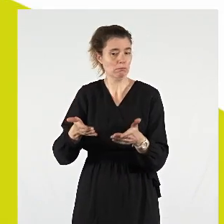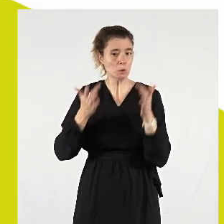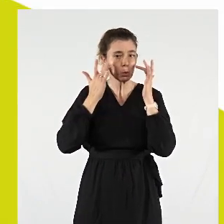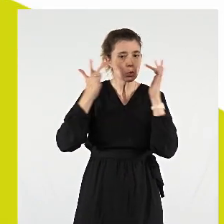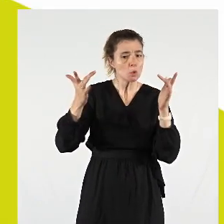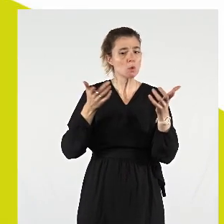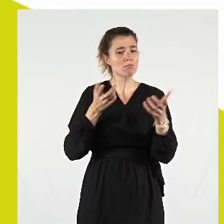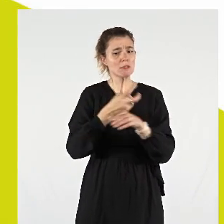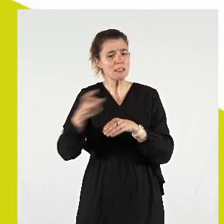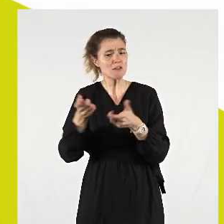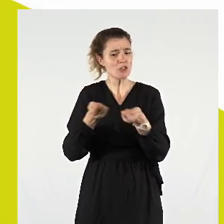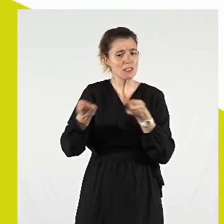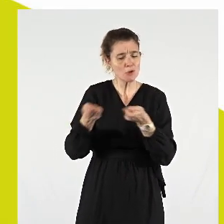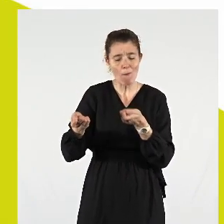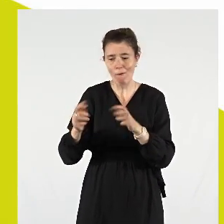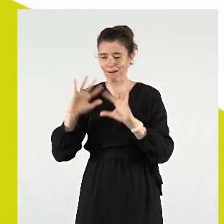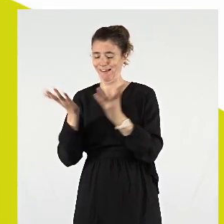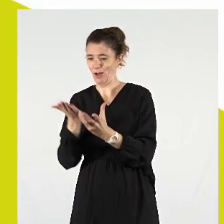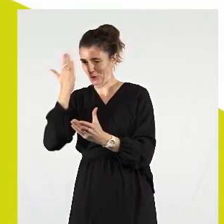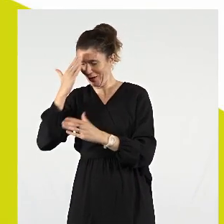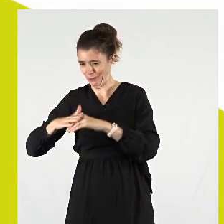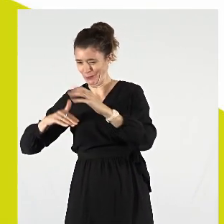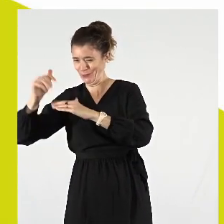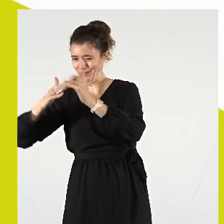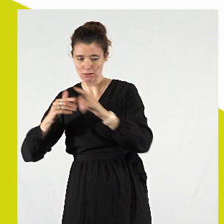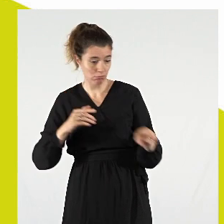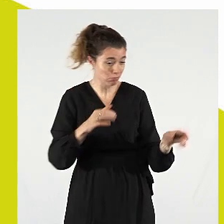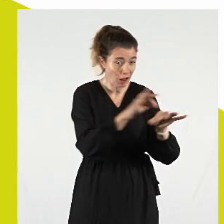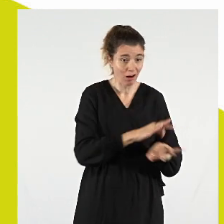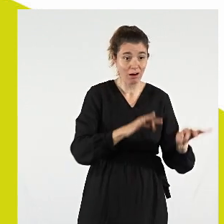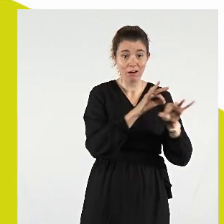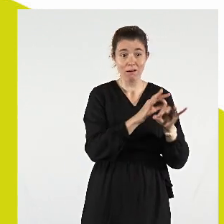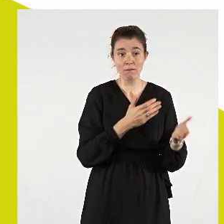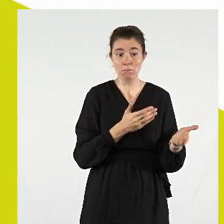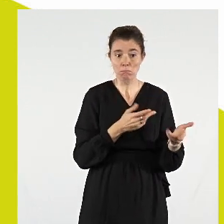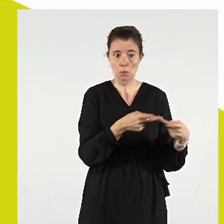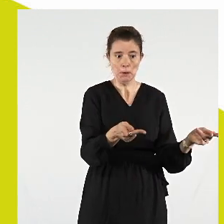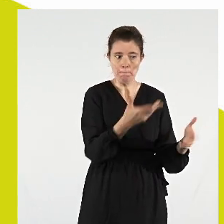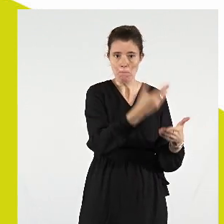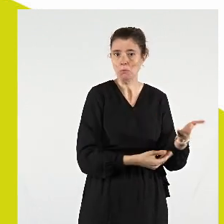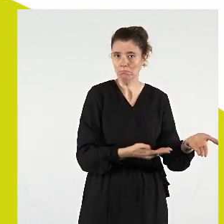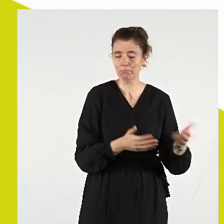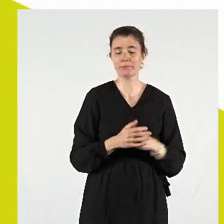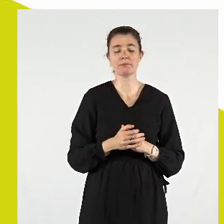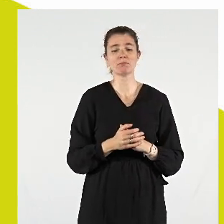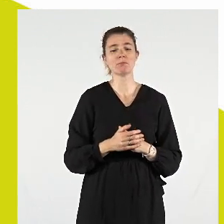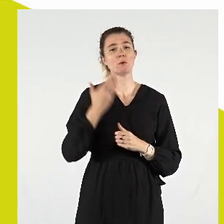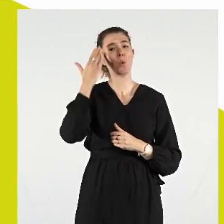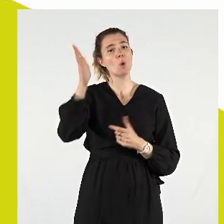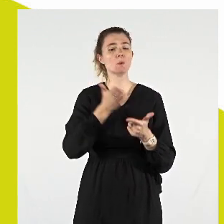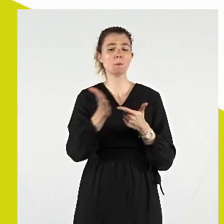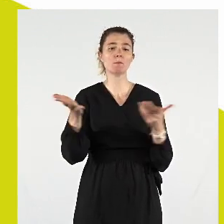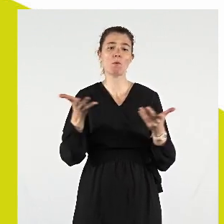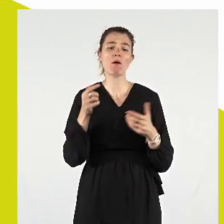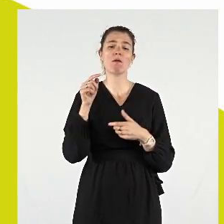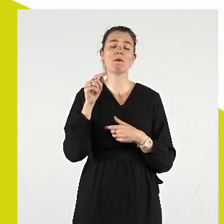qui n'existe pas à la même hauteur dans le secteur public. Il y a aussi une autre dimension, c'est que dans le secteur public, il y a